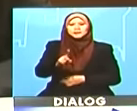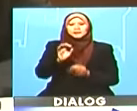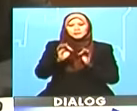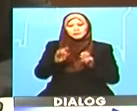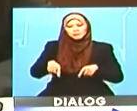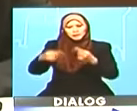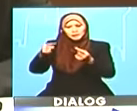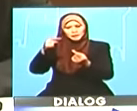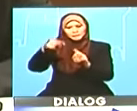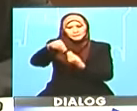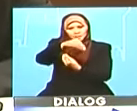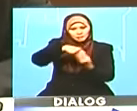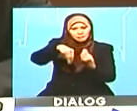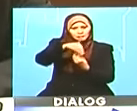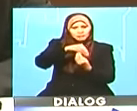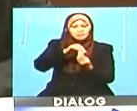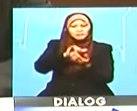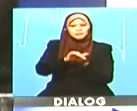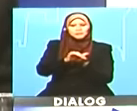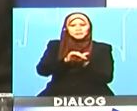Melayu Islam. Kedua,